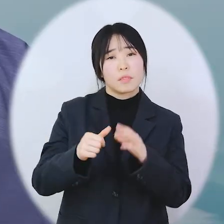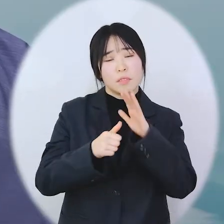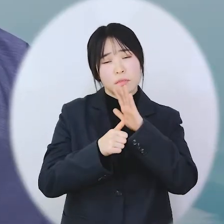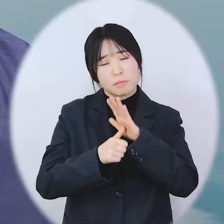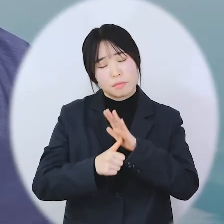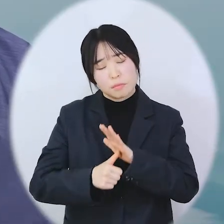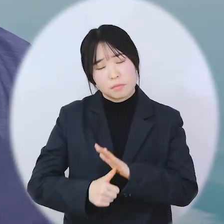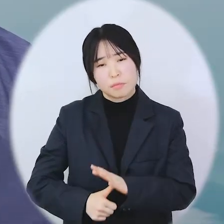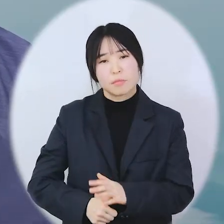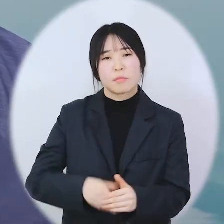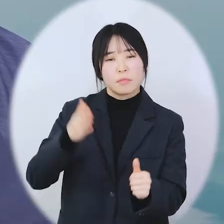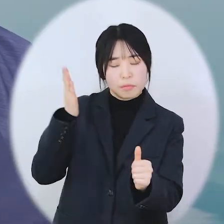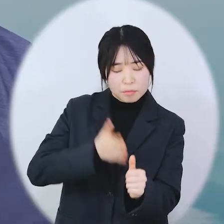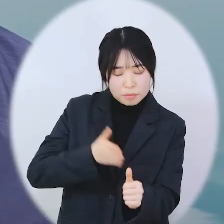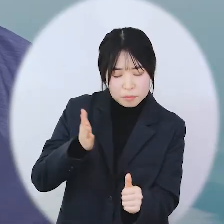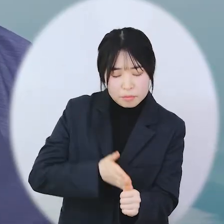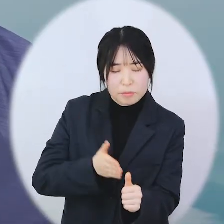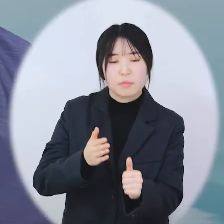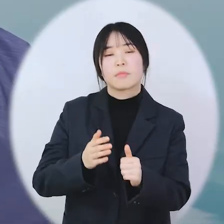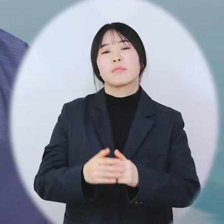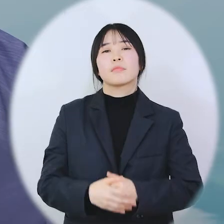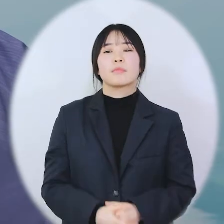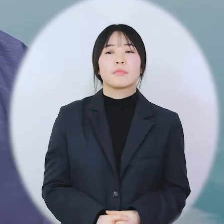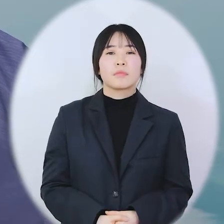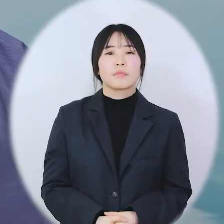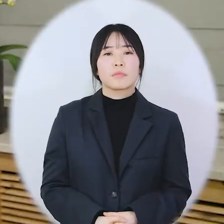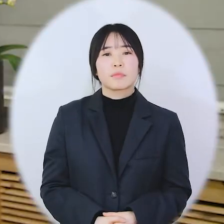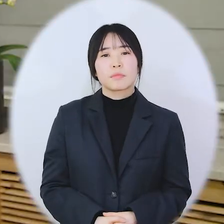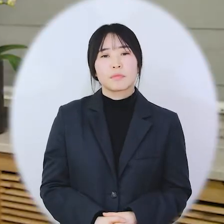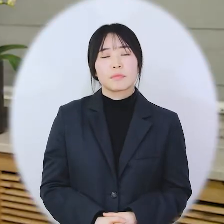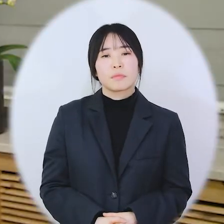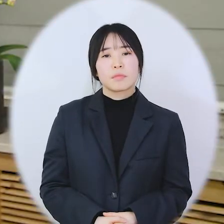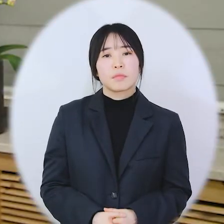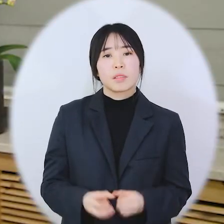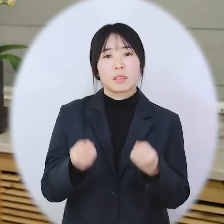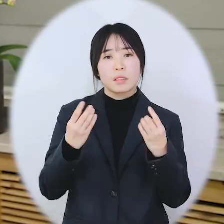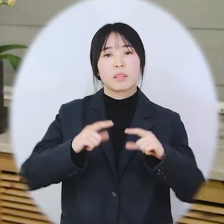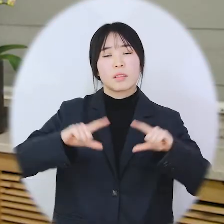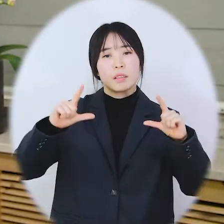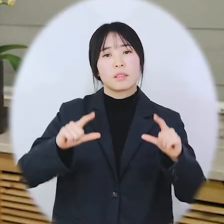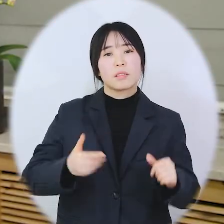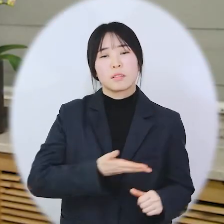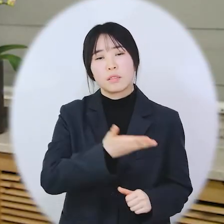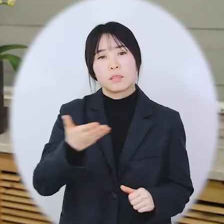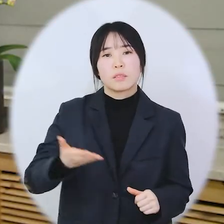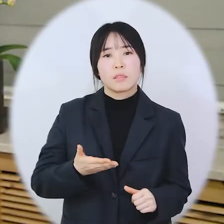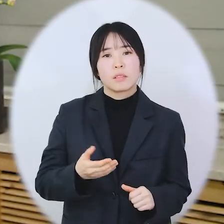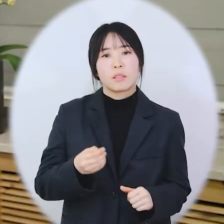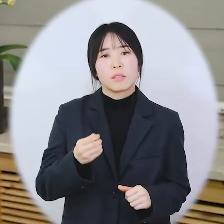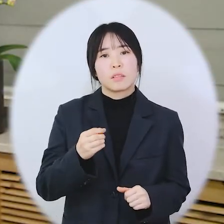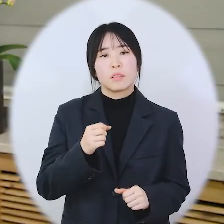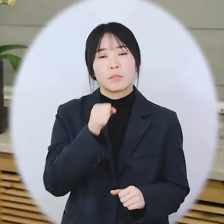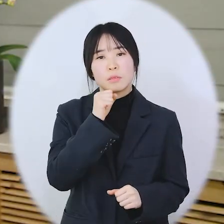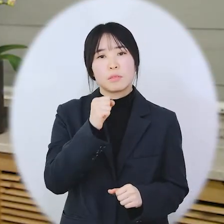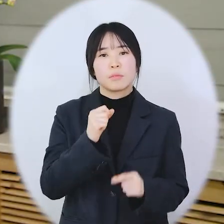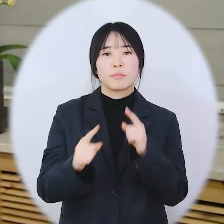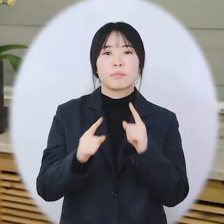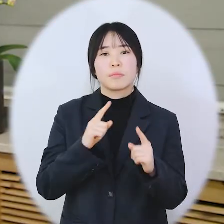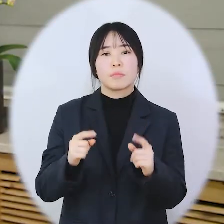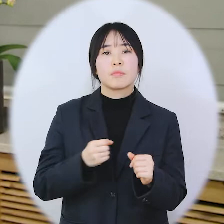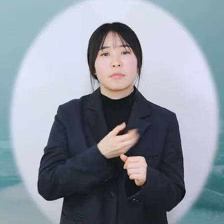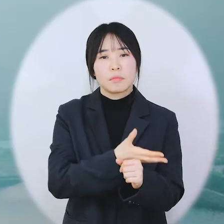인내 해주시길 부탁드립니다 새는 국민 여러분께 좋은 말씀만 드리고